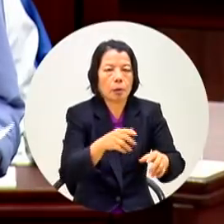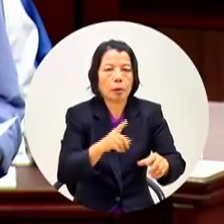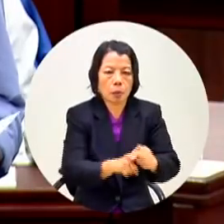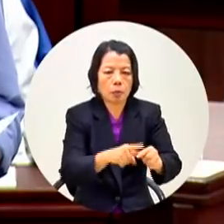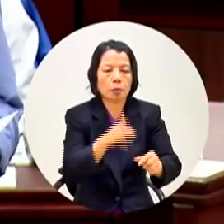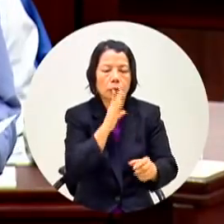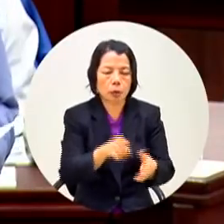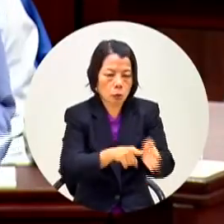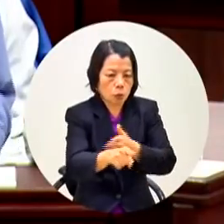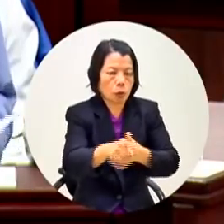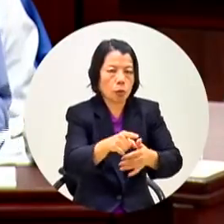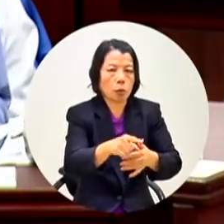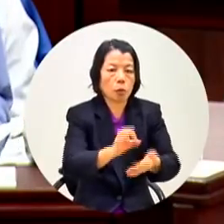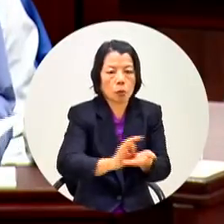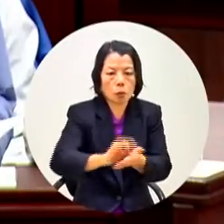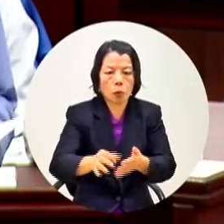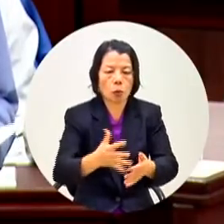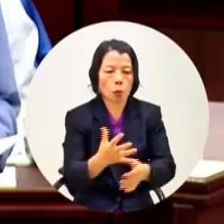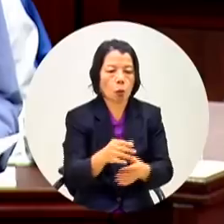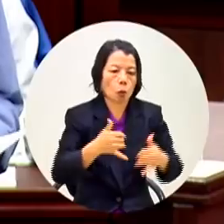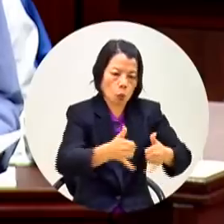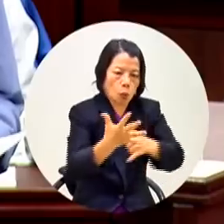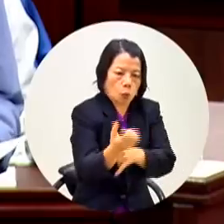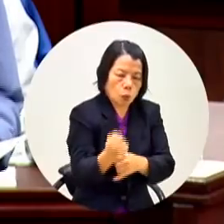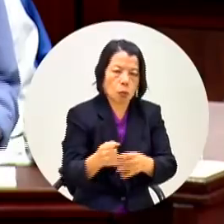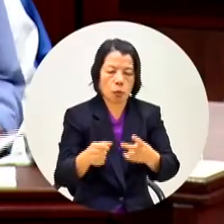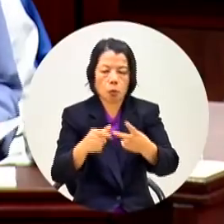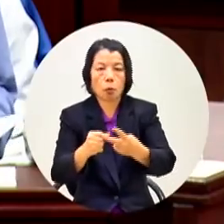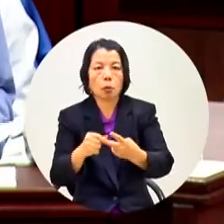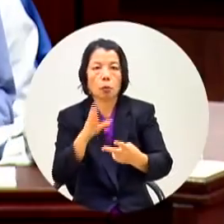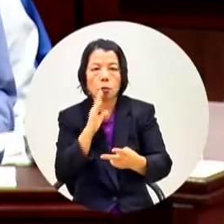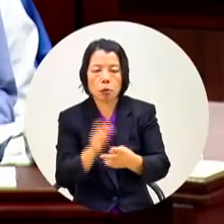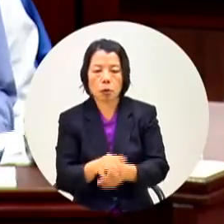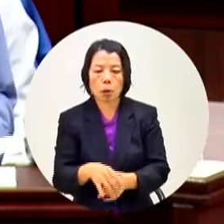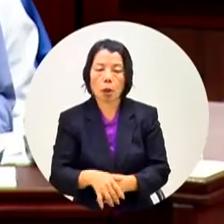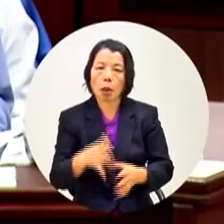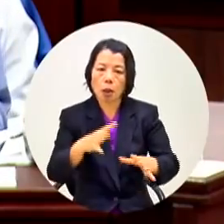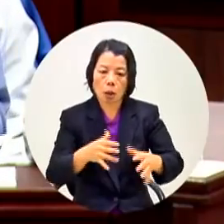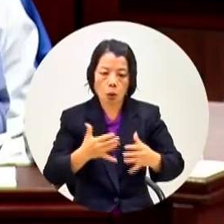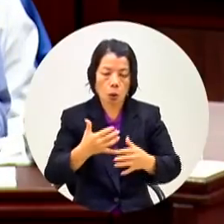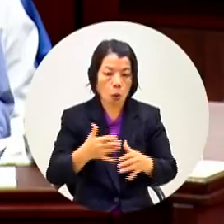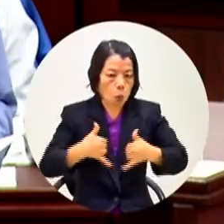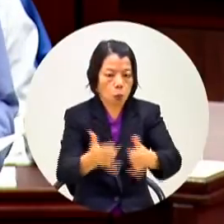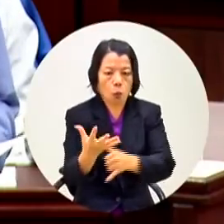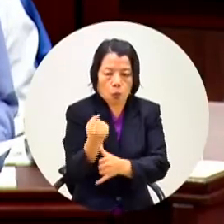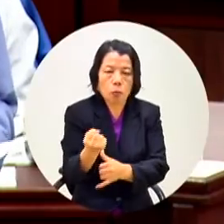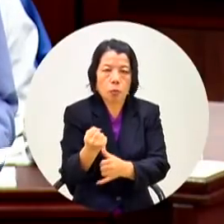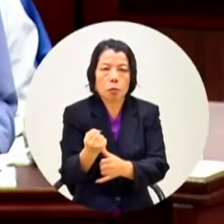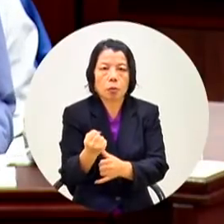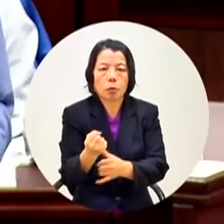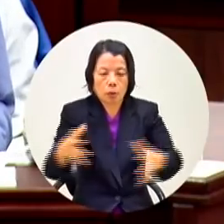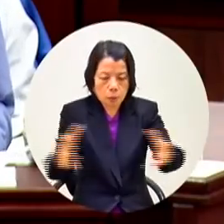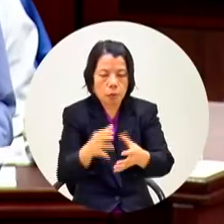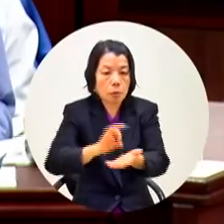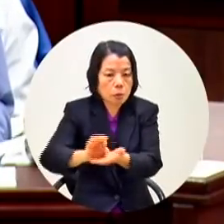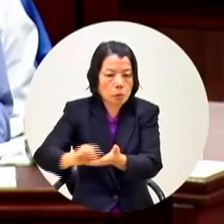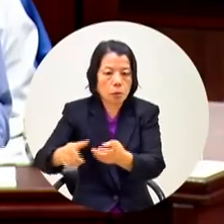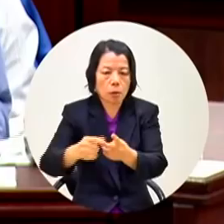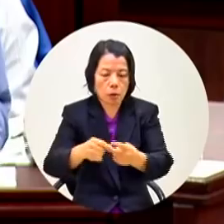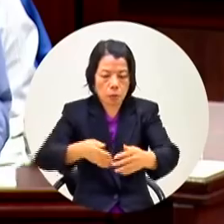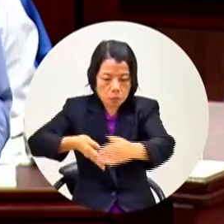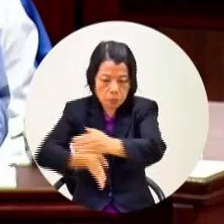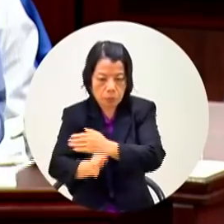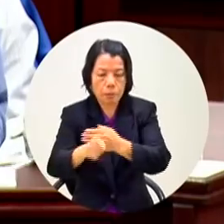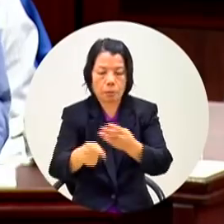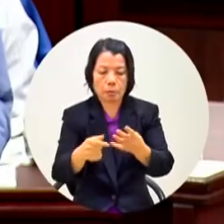案的路线呢我们就共用路权，第三地下化，成本大概您刚刚知道了，第四高架化，